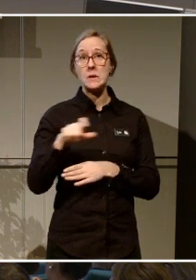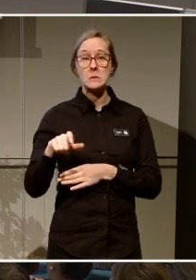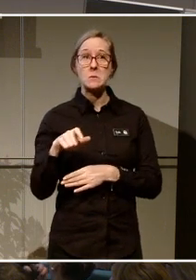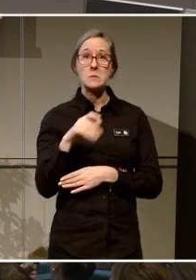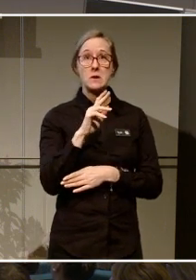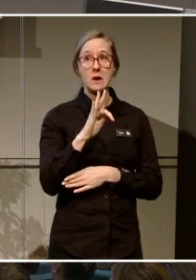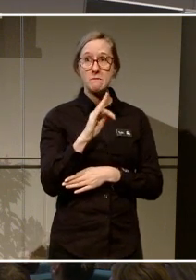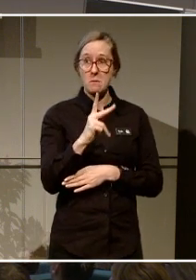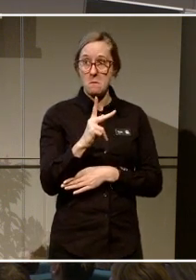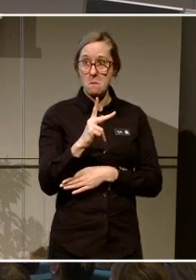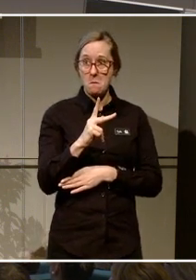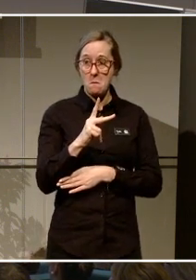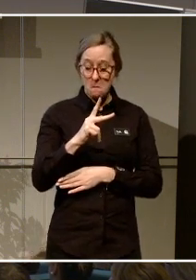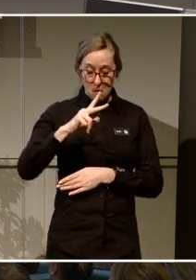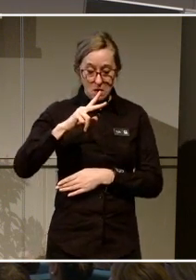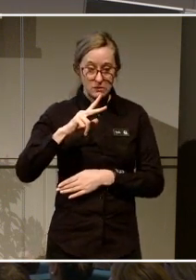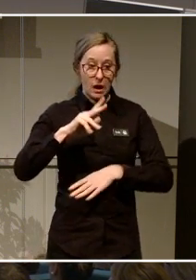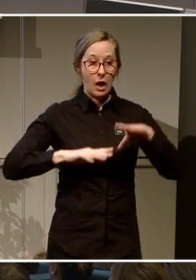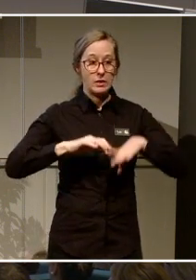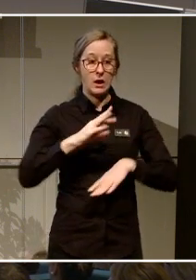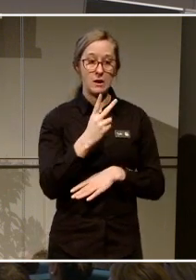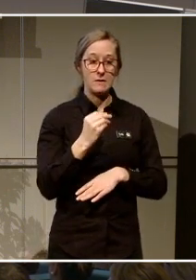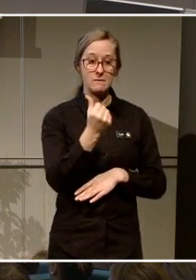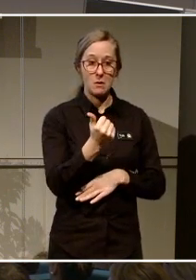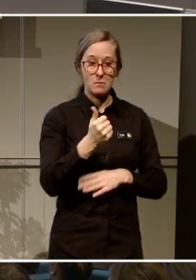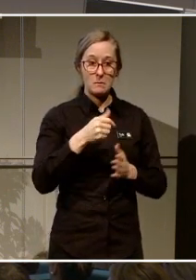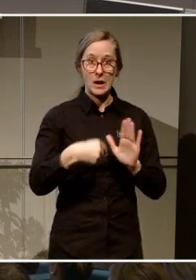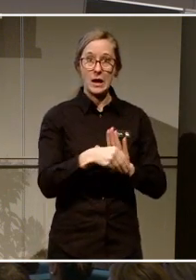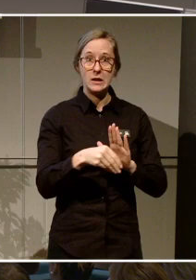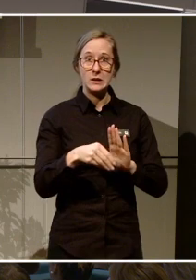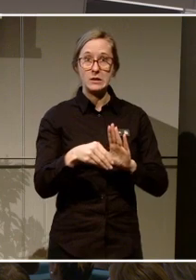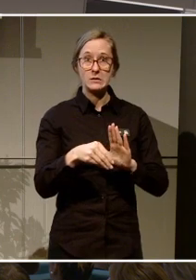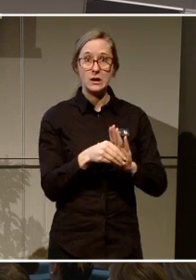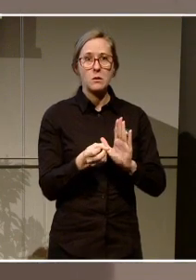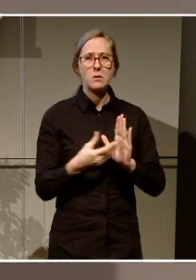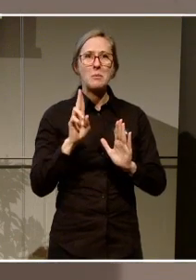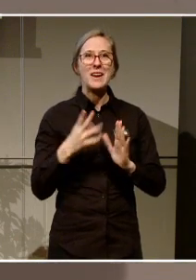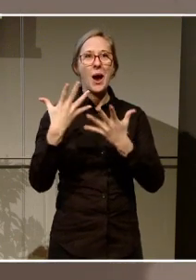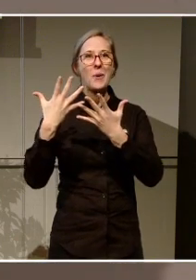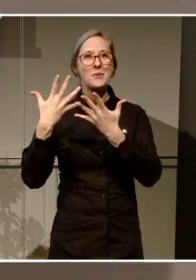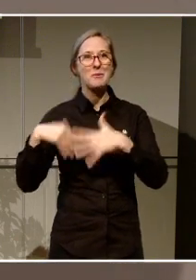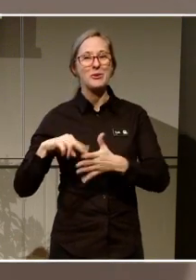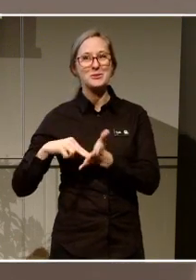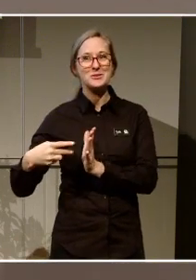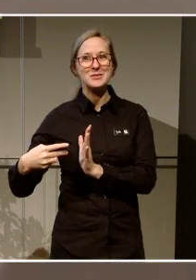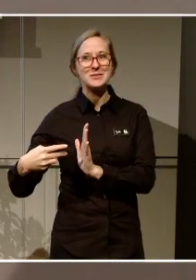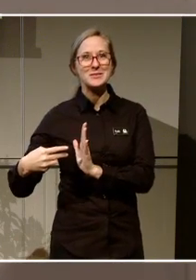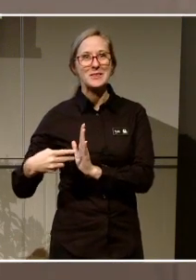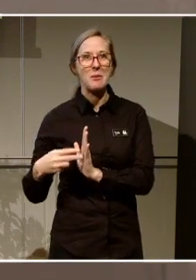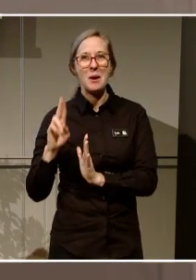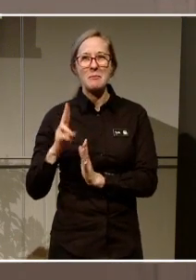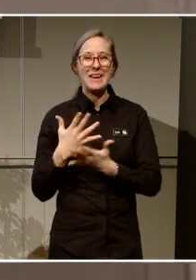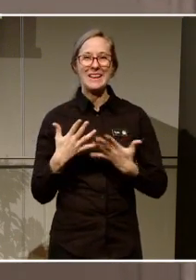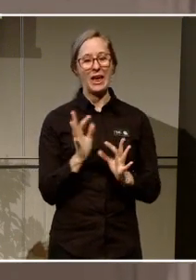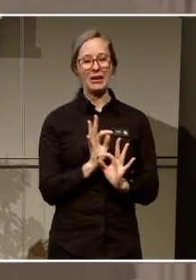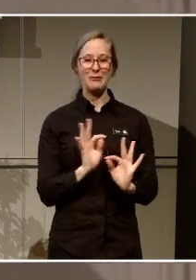hantera VAB-ersättningen i hela Sverige. För det här är i princip ett helt automatiserat system. Det är ingen sån här liten elegant robot